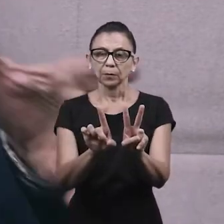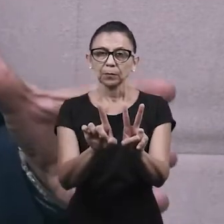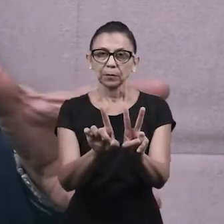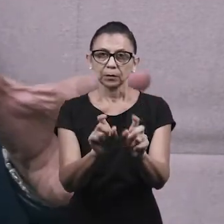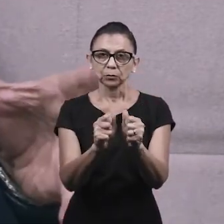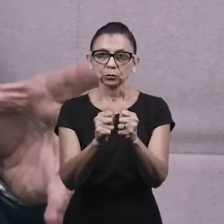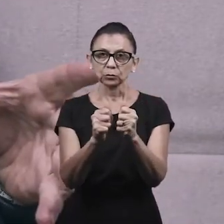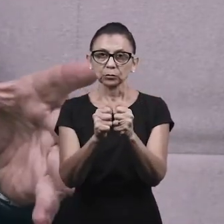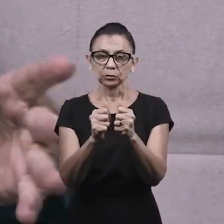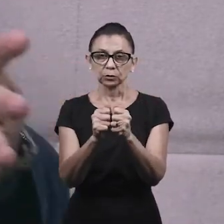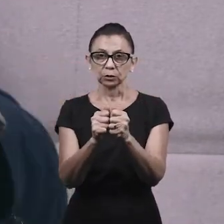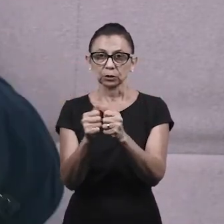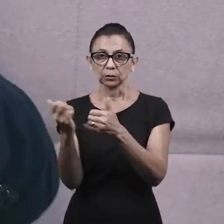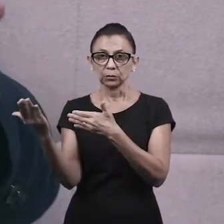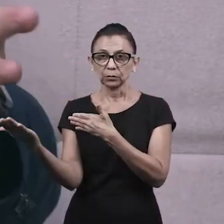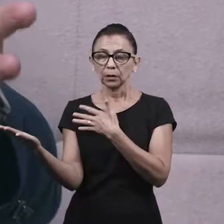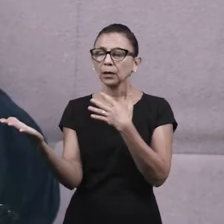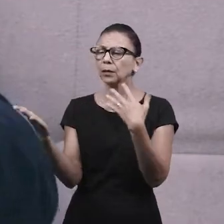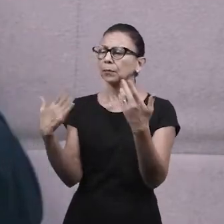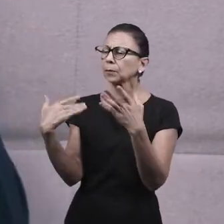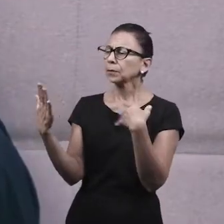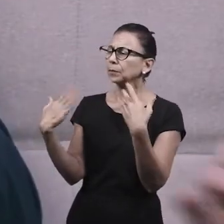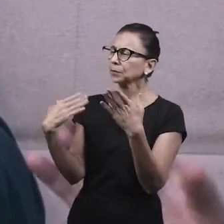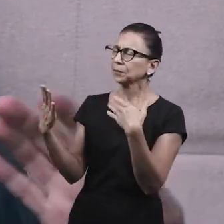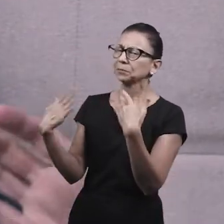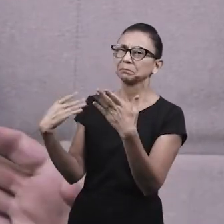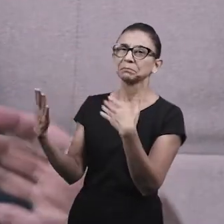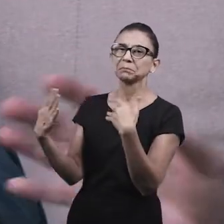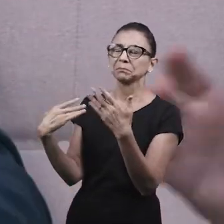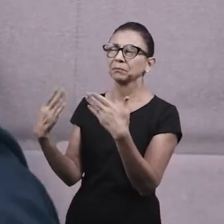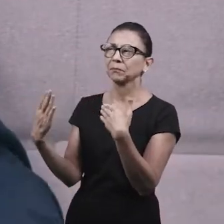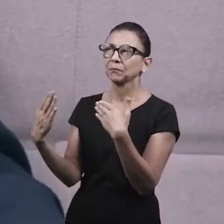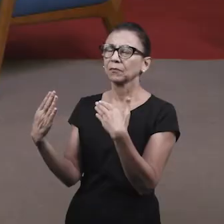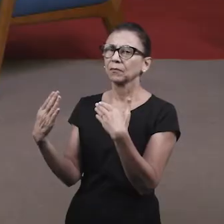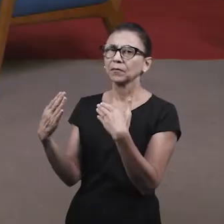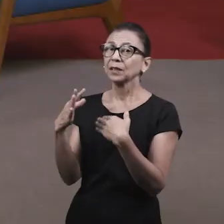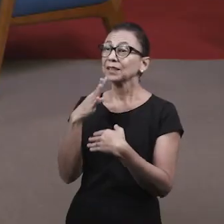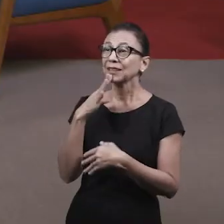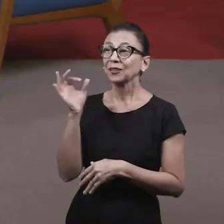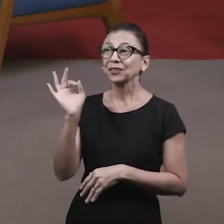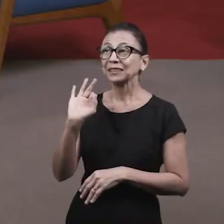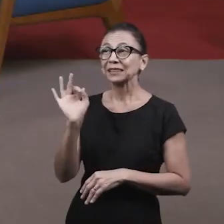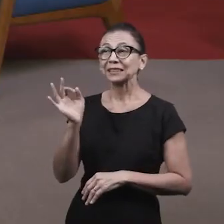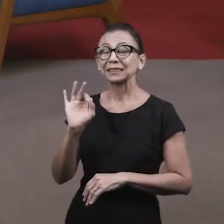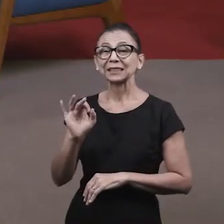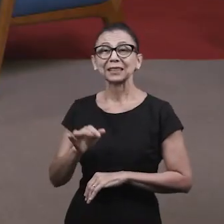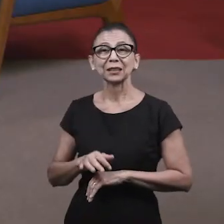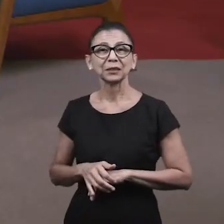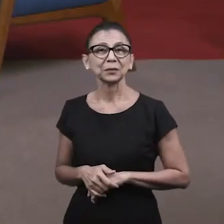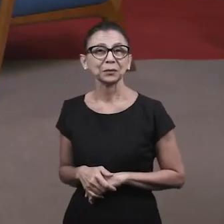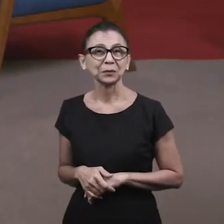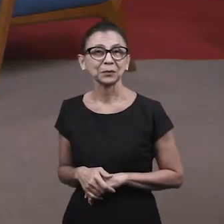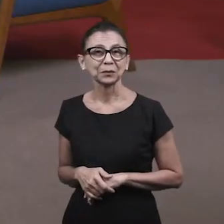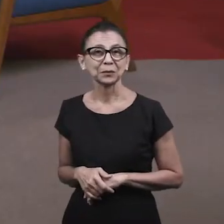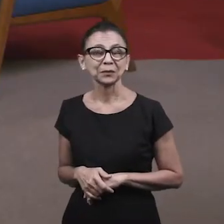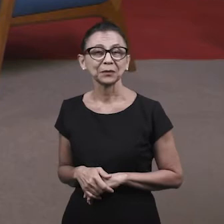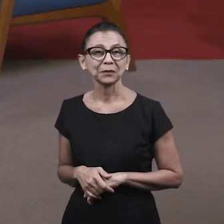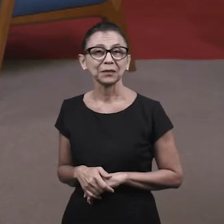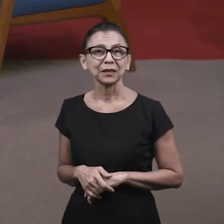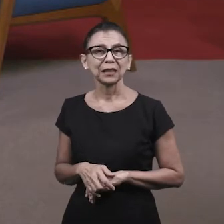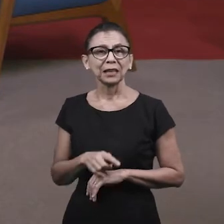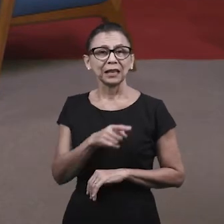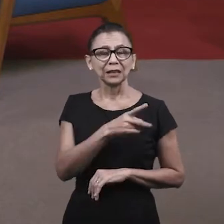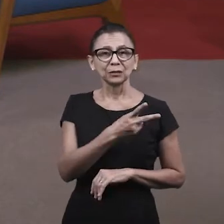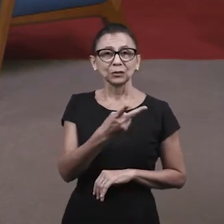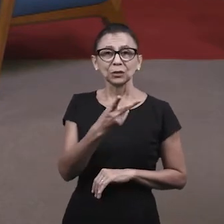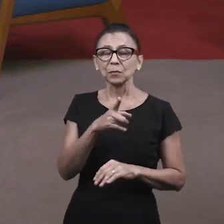Ils lui ont parlé, mais ils n'ont pas connu. Comment? Ils sont allés au point de questionner, tu ne